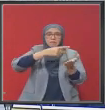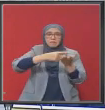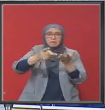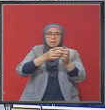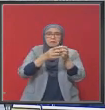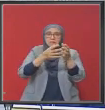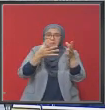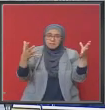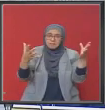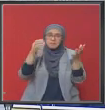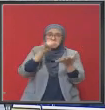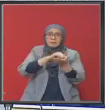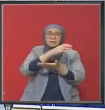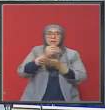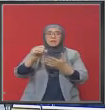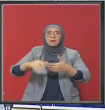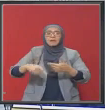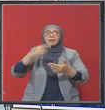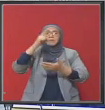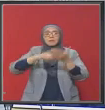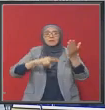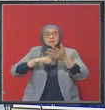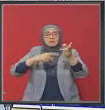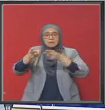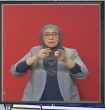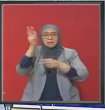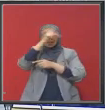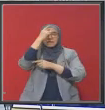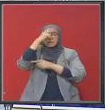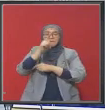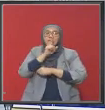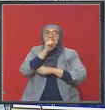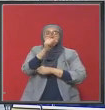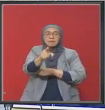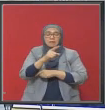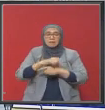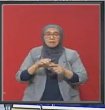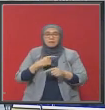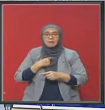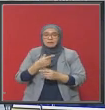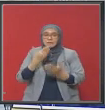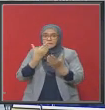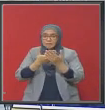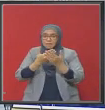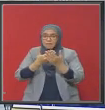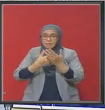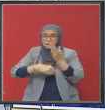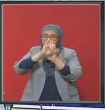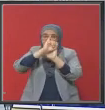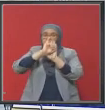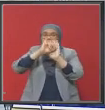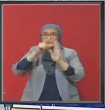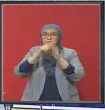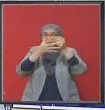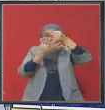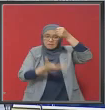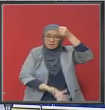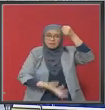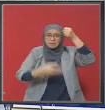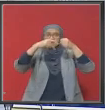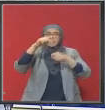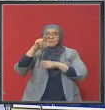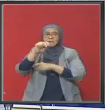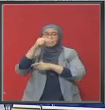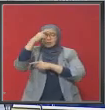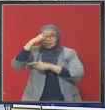kerajaan untuk memastikan kelestarian tabung PT BTN yang begitu penting dalam pembangunan institusi pengajian tinggi